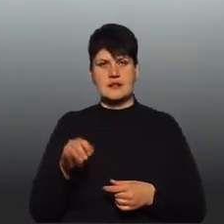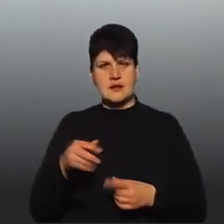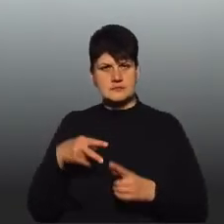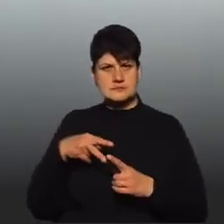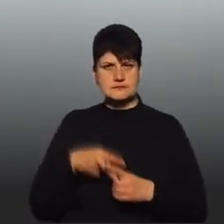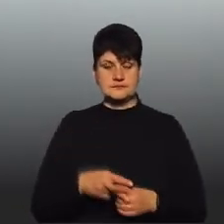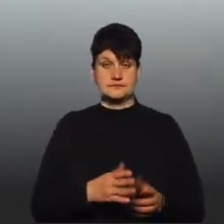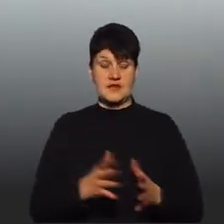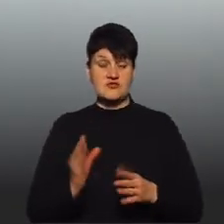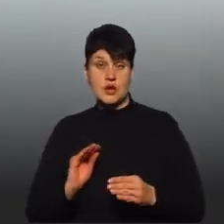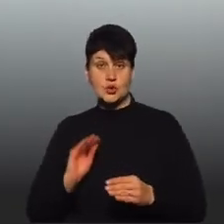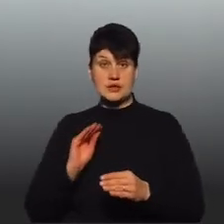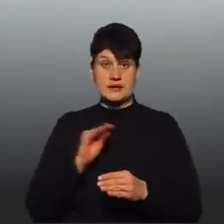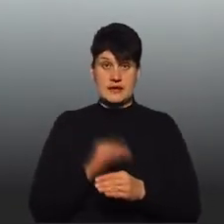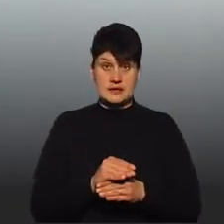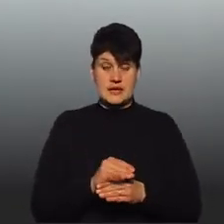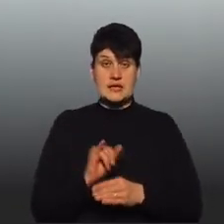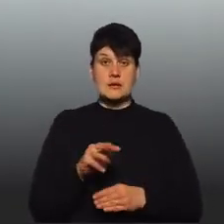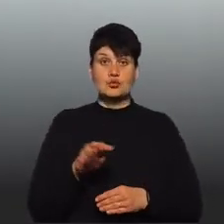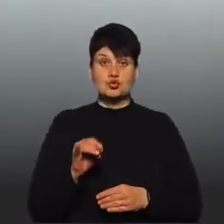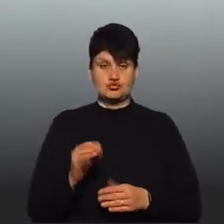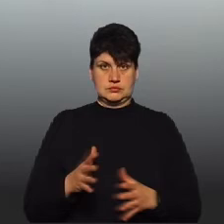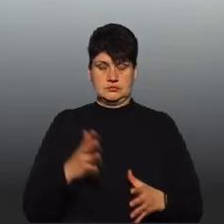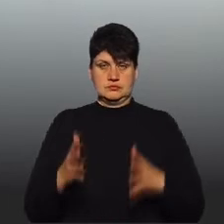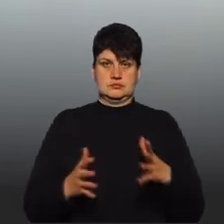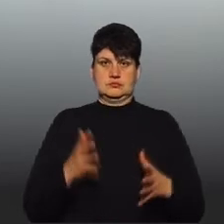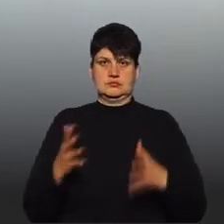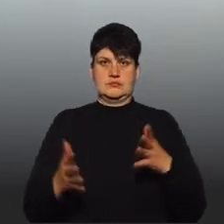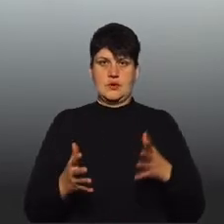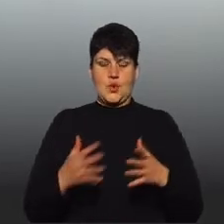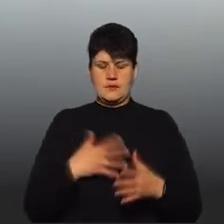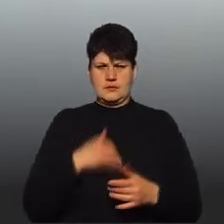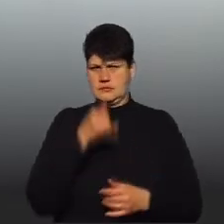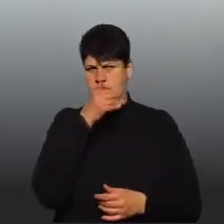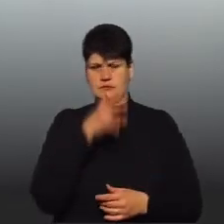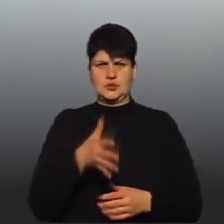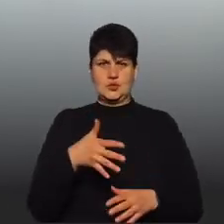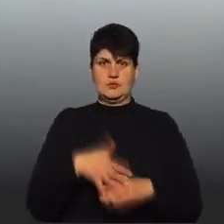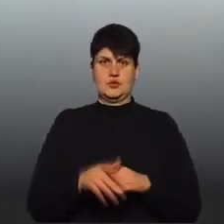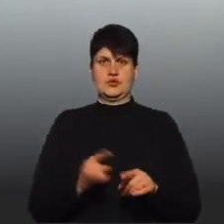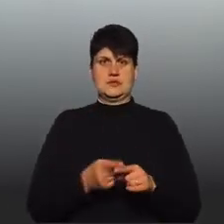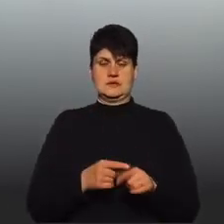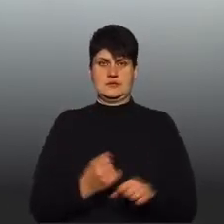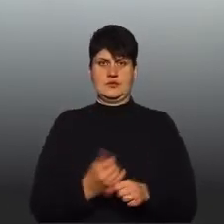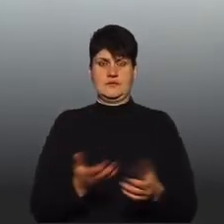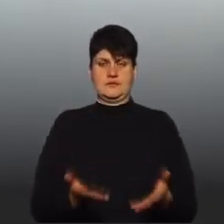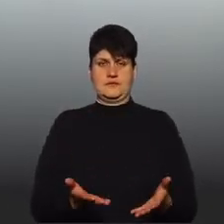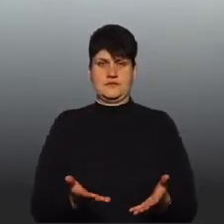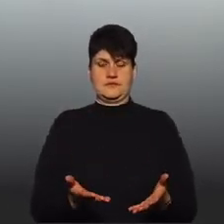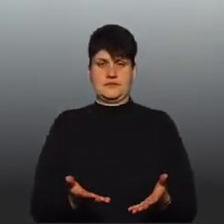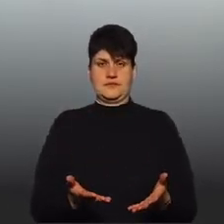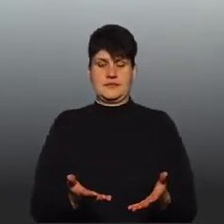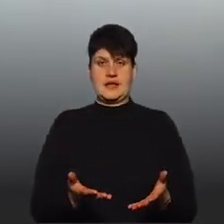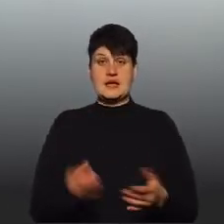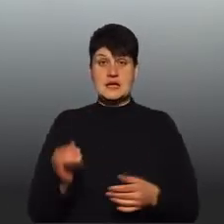додасте туди імуностимулятора, тобто організм не зможе зрозуміти, що це таке відбувається. Так? Тобто і імуностимулятор, і